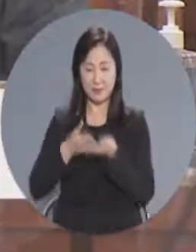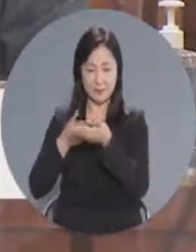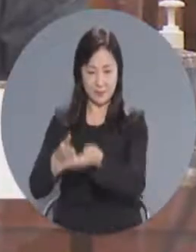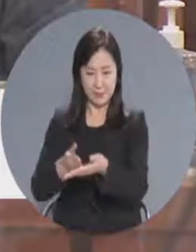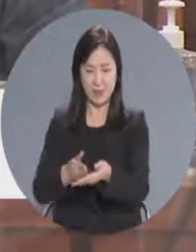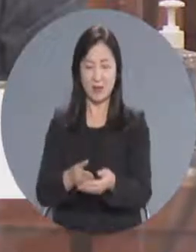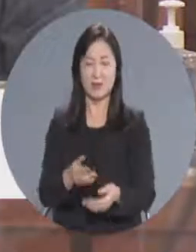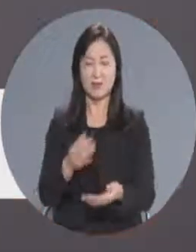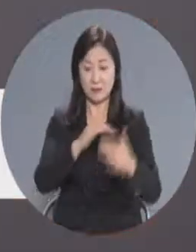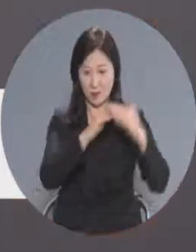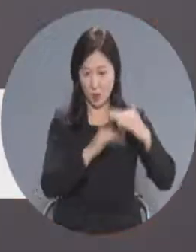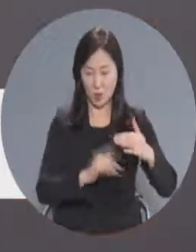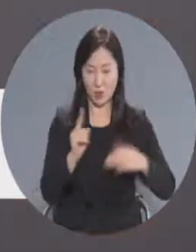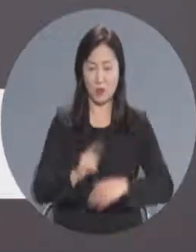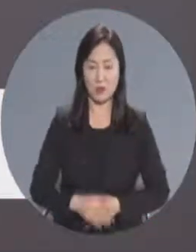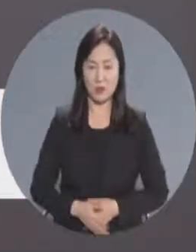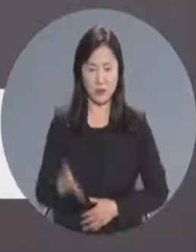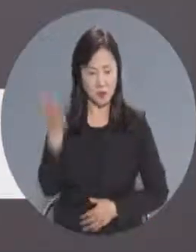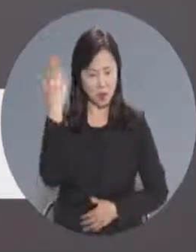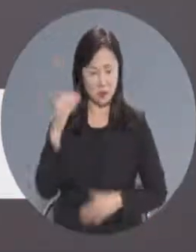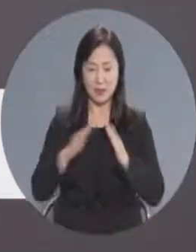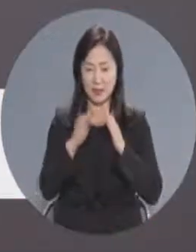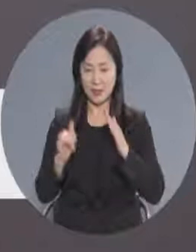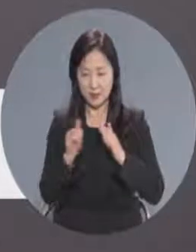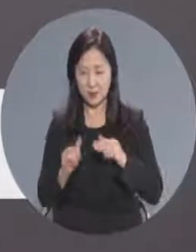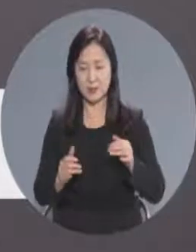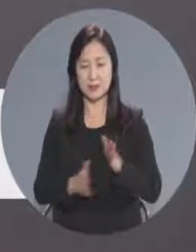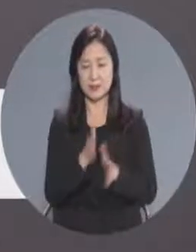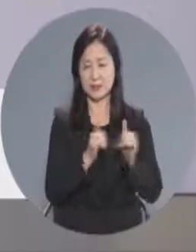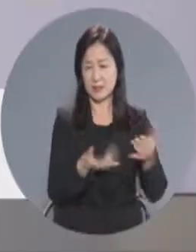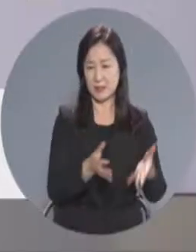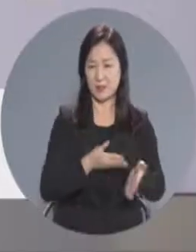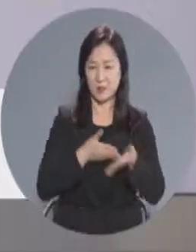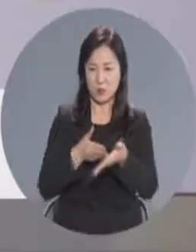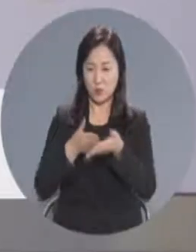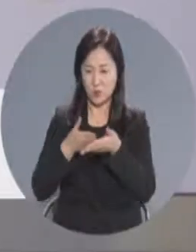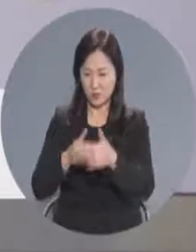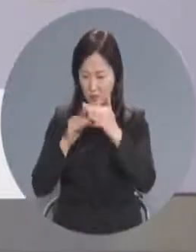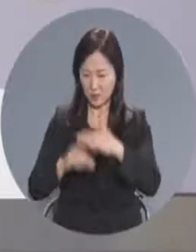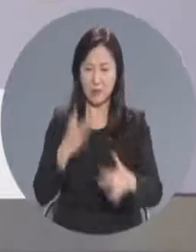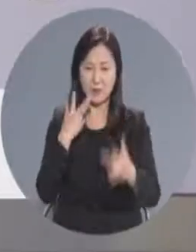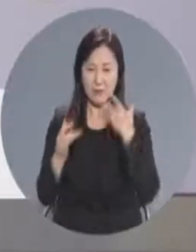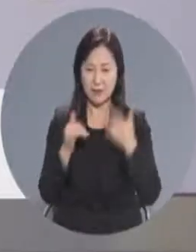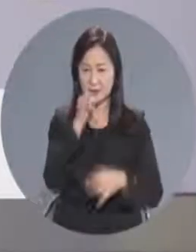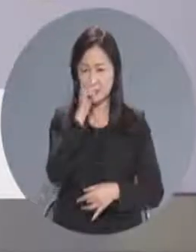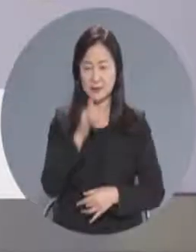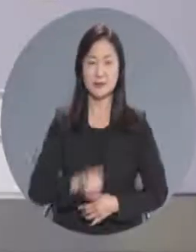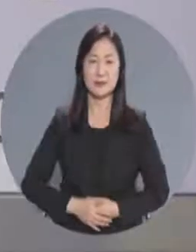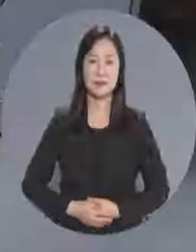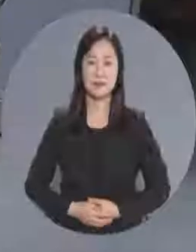이관한 시행령에는 그동안 유족회와 시민단체들이 요구했던 내용이 대부분 누락되어 있습니다.